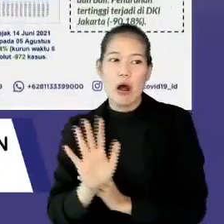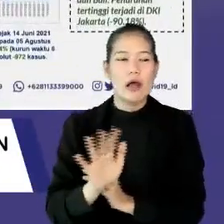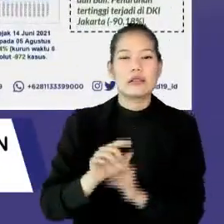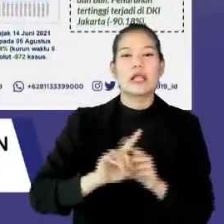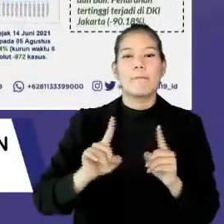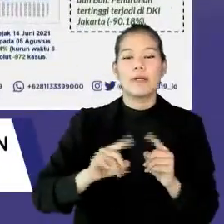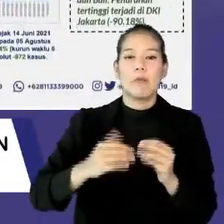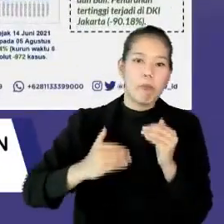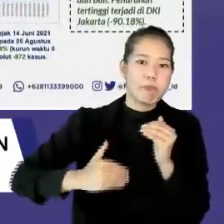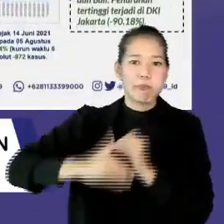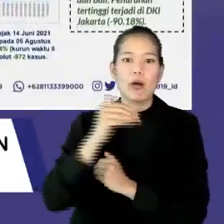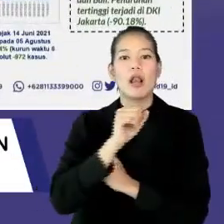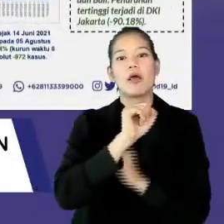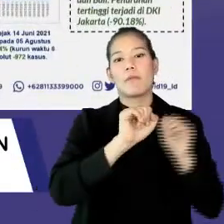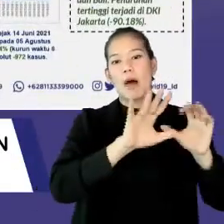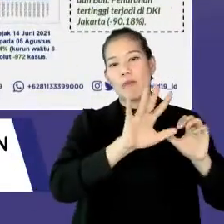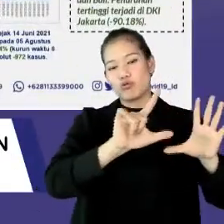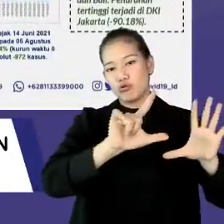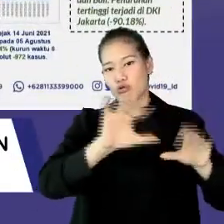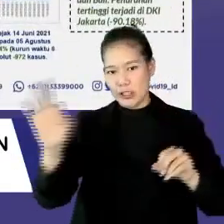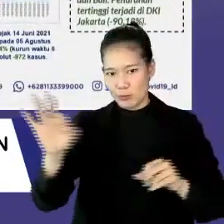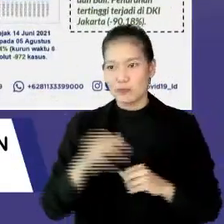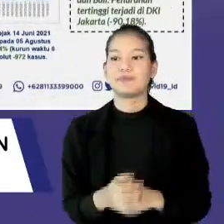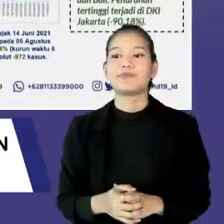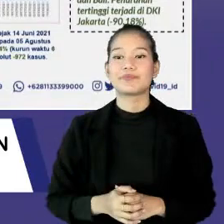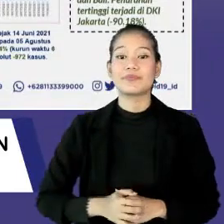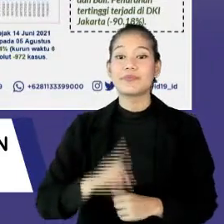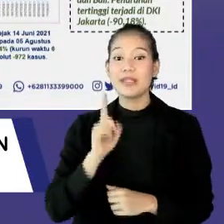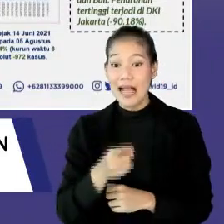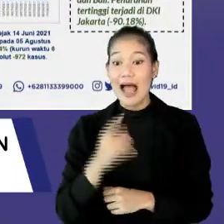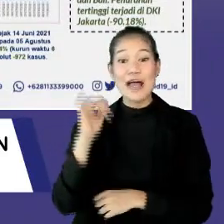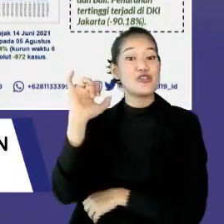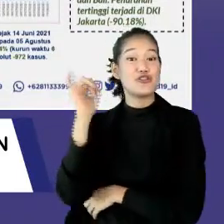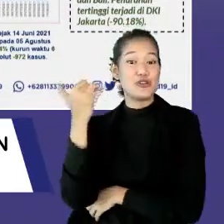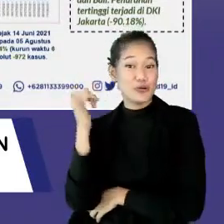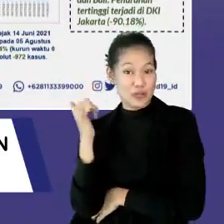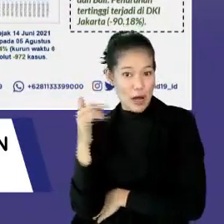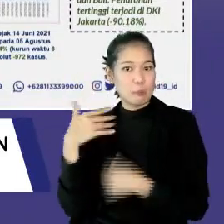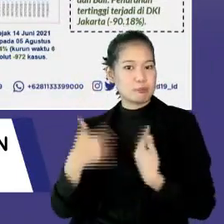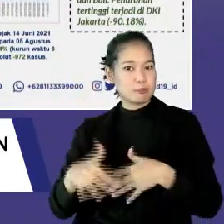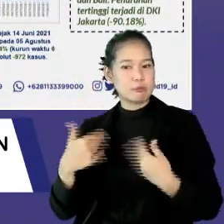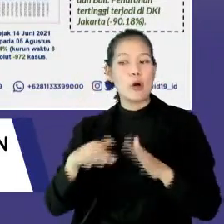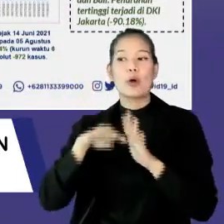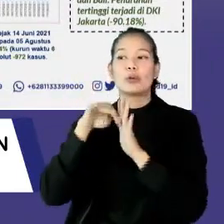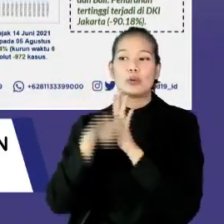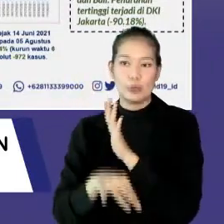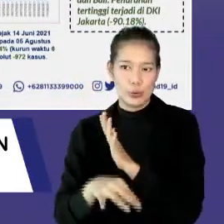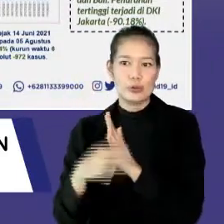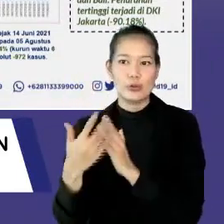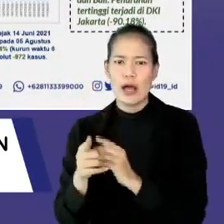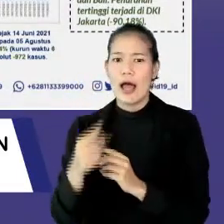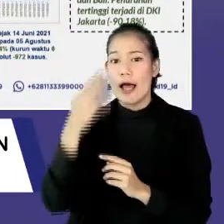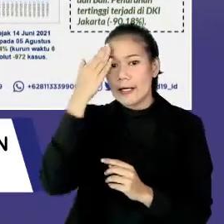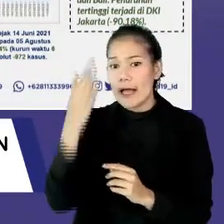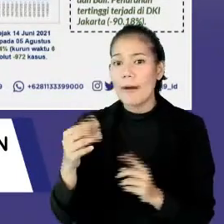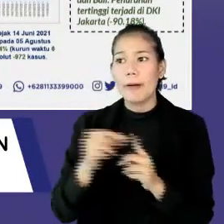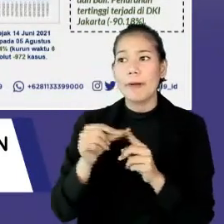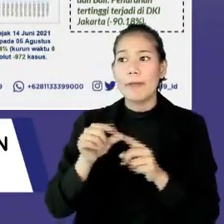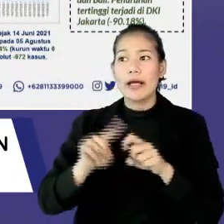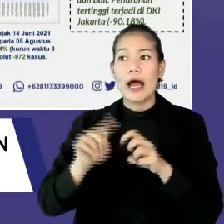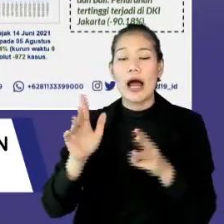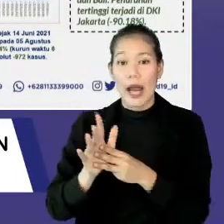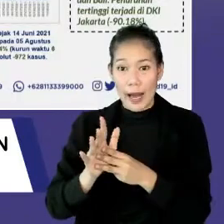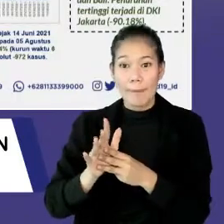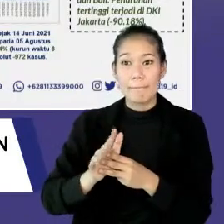20.000, bahkan 57.000. Catatan kita di sini Jogja ini sudah mampu turun, ini juga kenapa diperpanjang gitu di Pulau